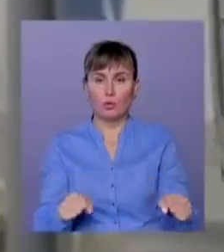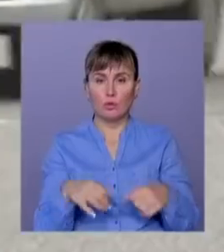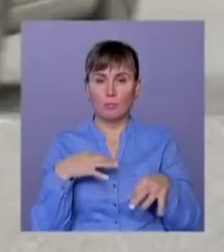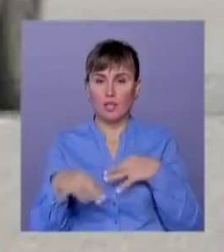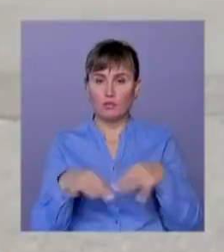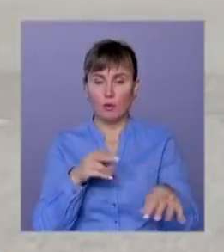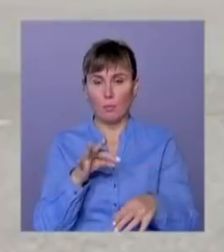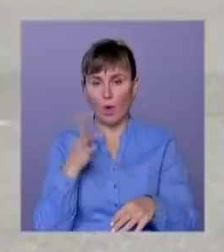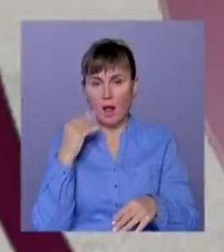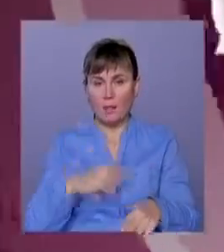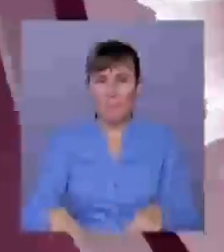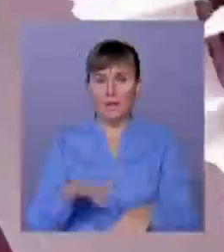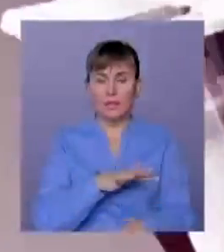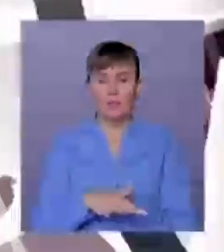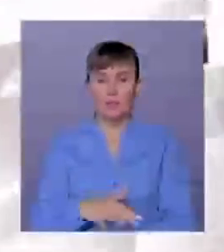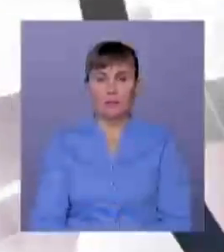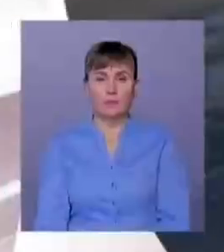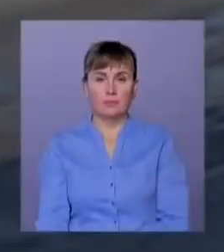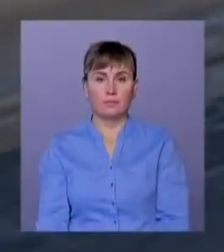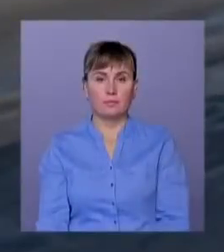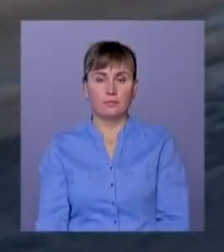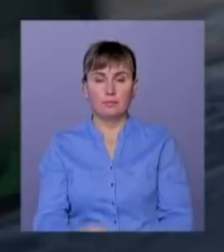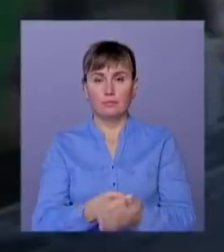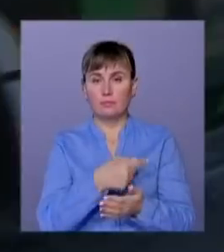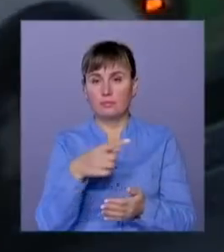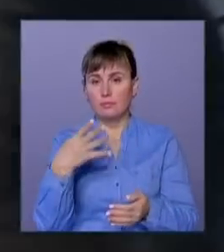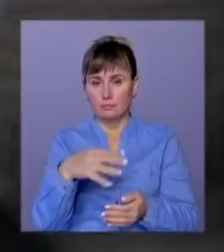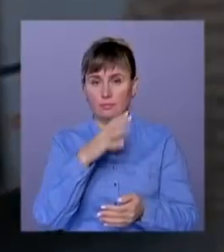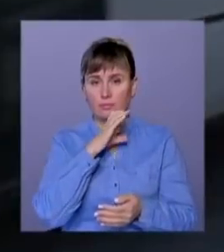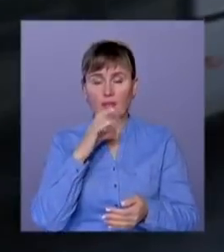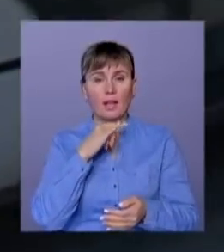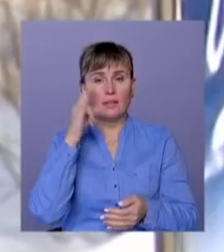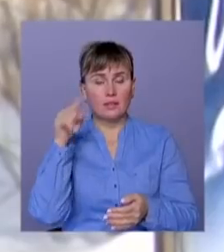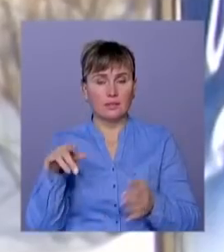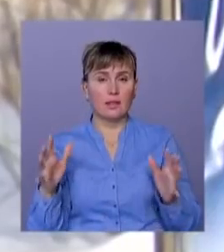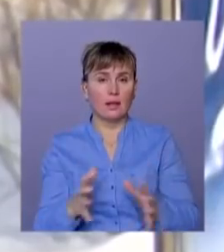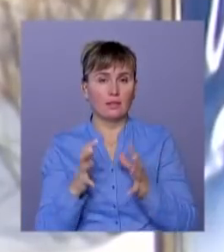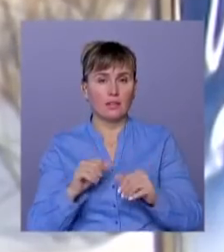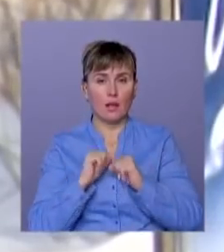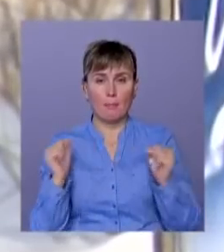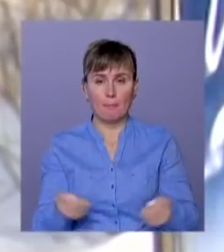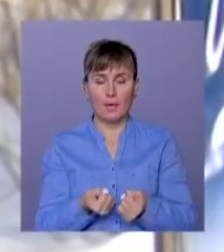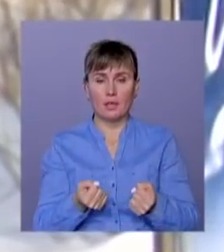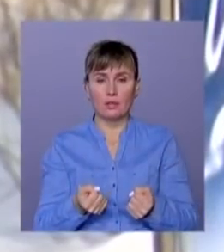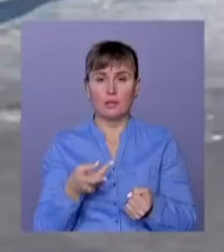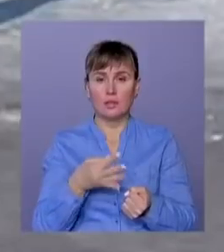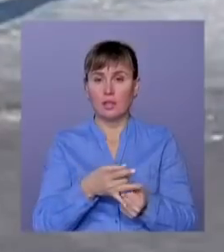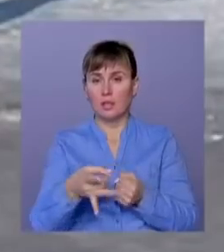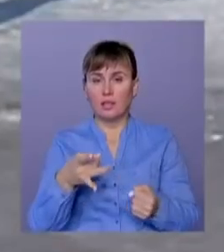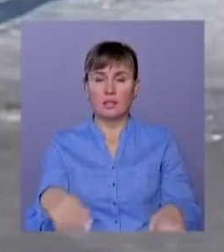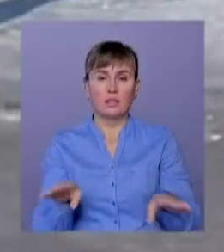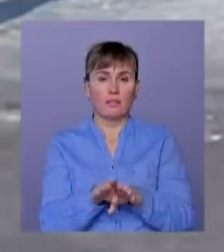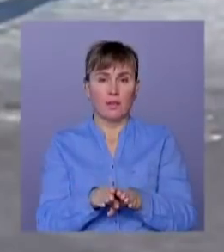передвижения по Алматы. До минус 40 на севере Казахстана сохранятся морозы. В ряде регионов закрывают